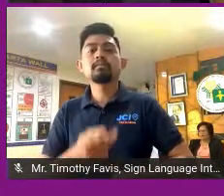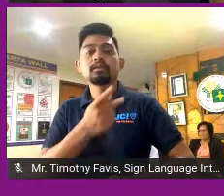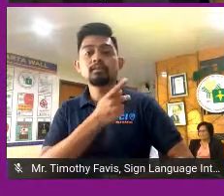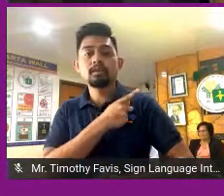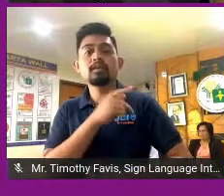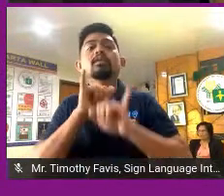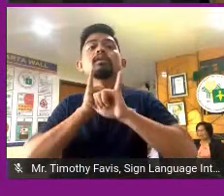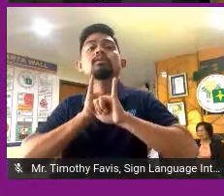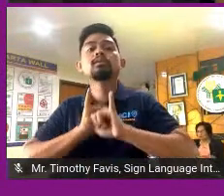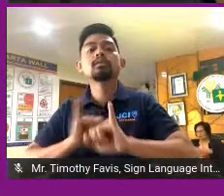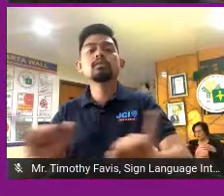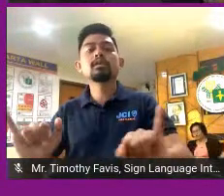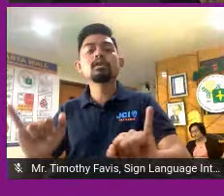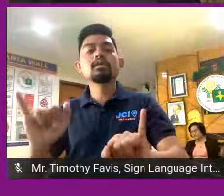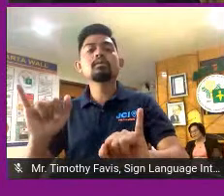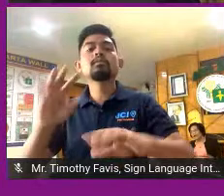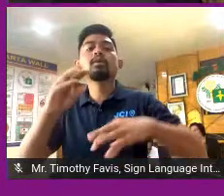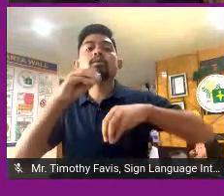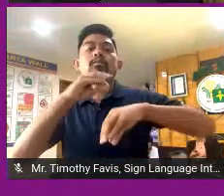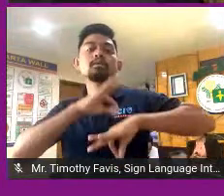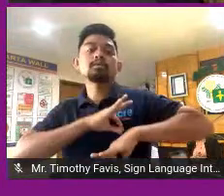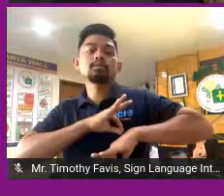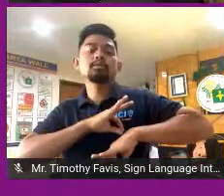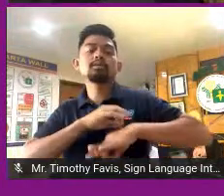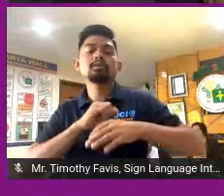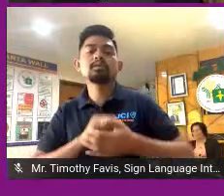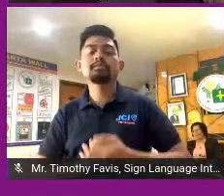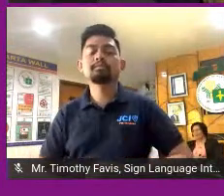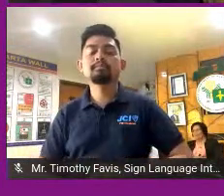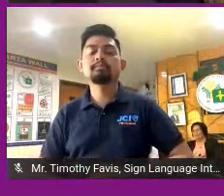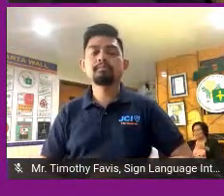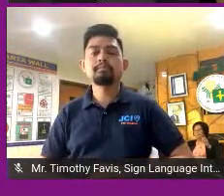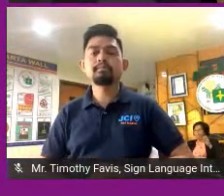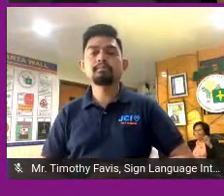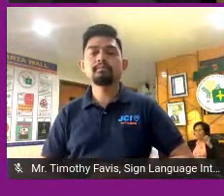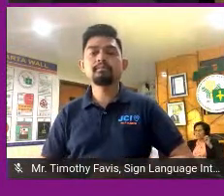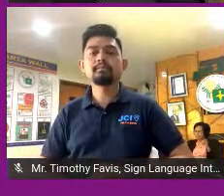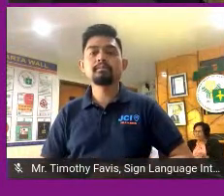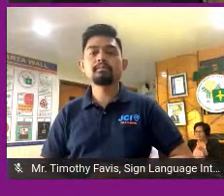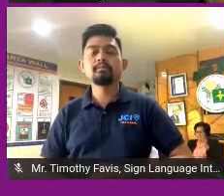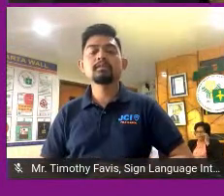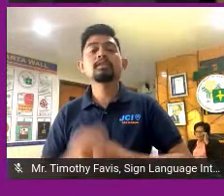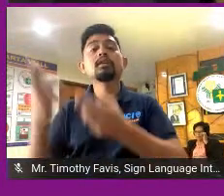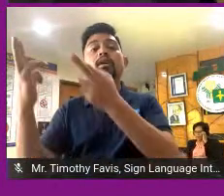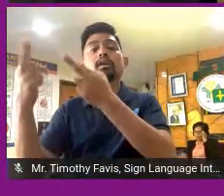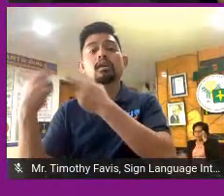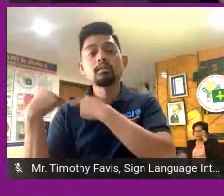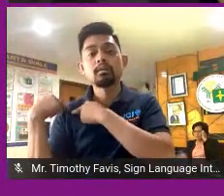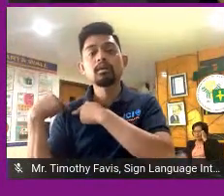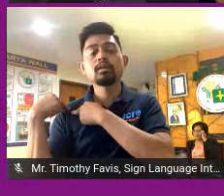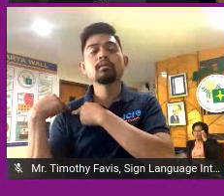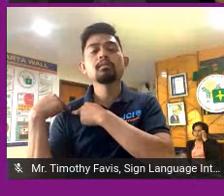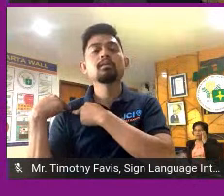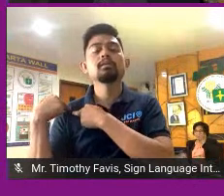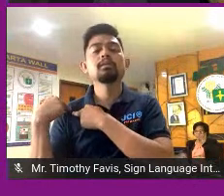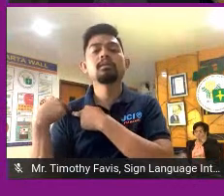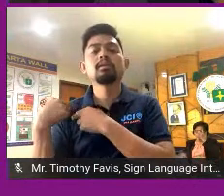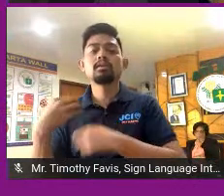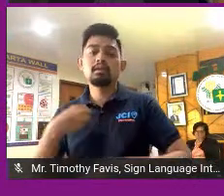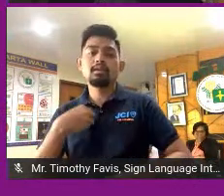have the same opportunity and we have the same yung responsibility towards